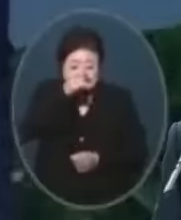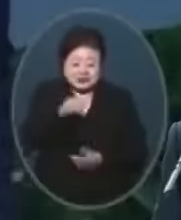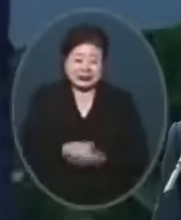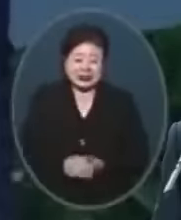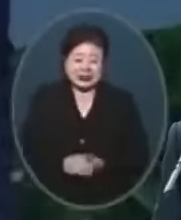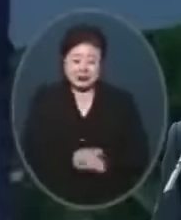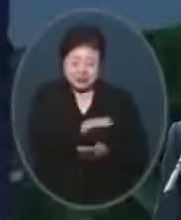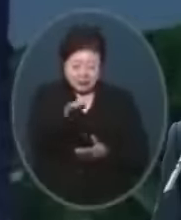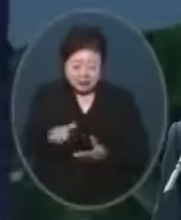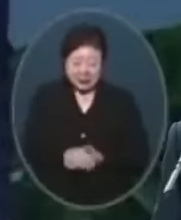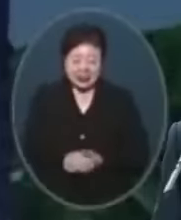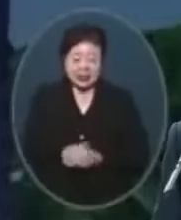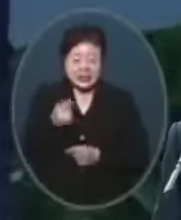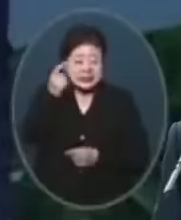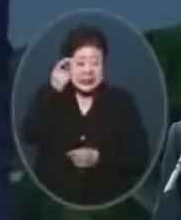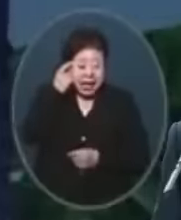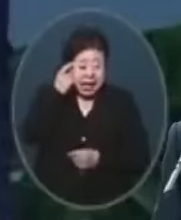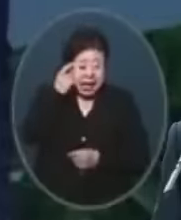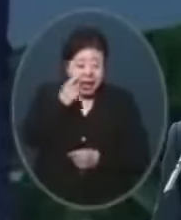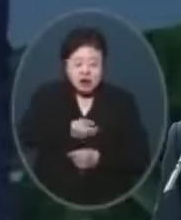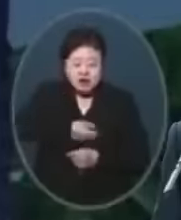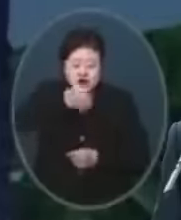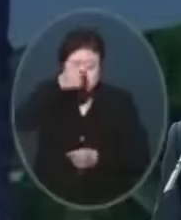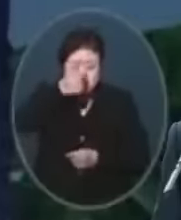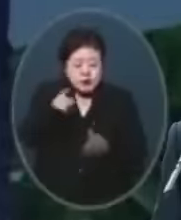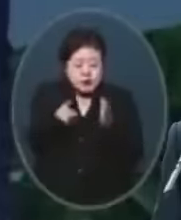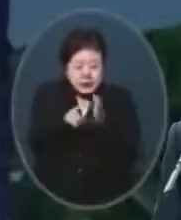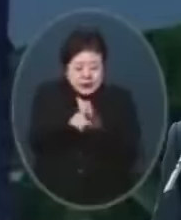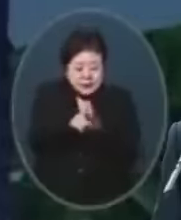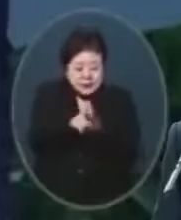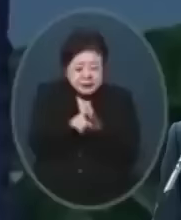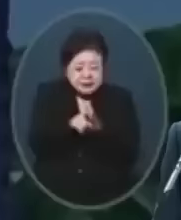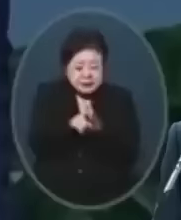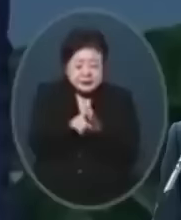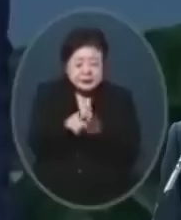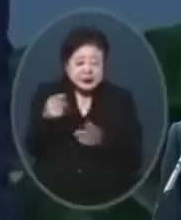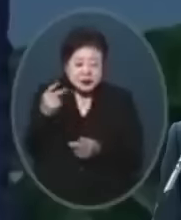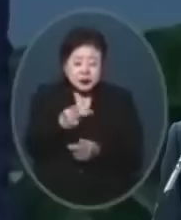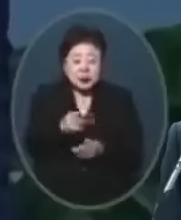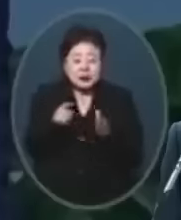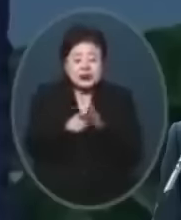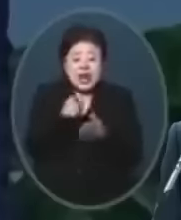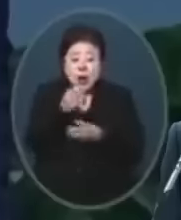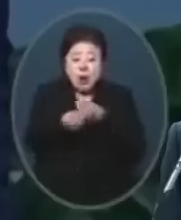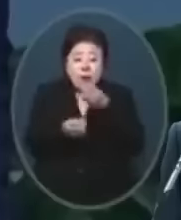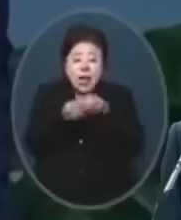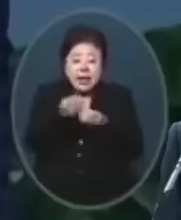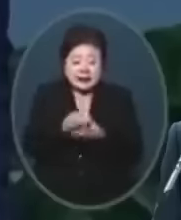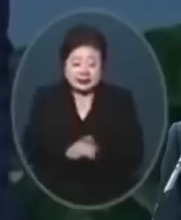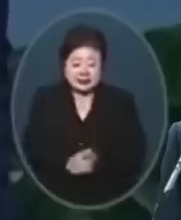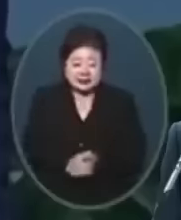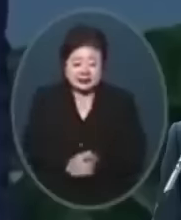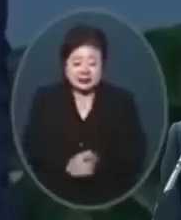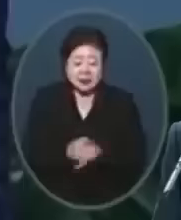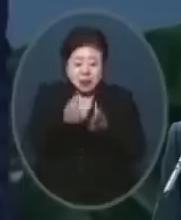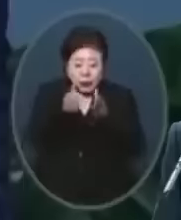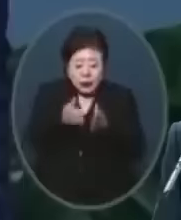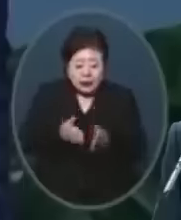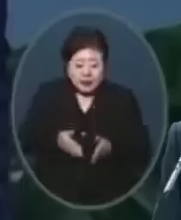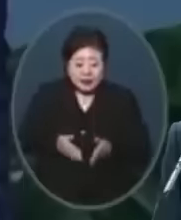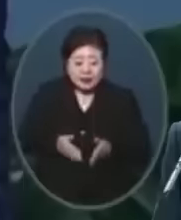우리가 생각과 꿈과 믿음과 그리고 신앙 고백을